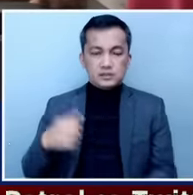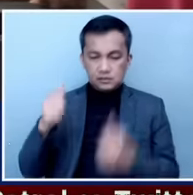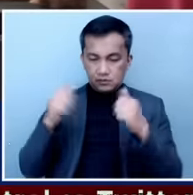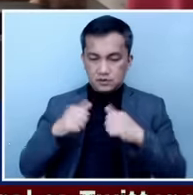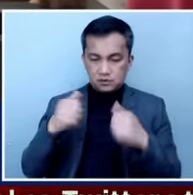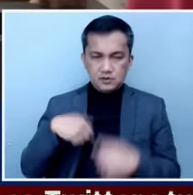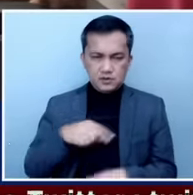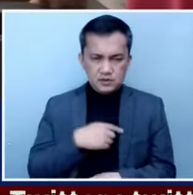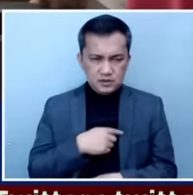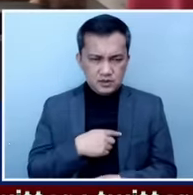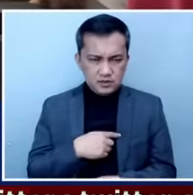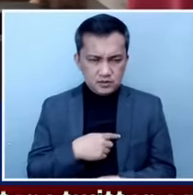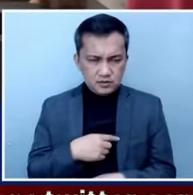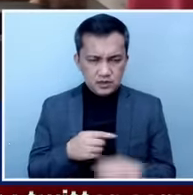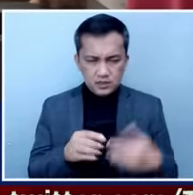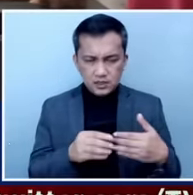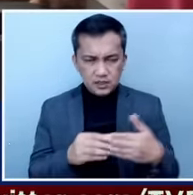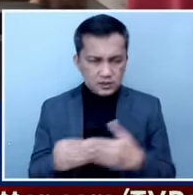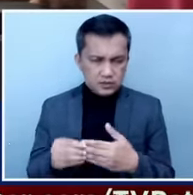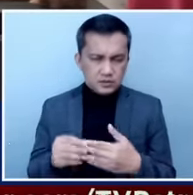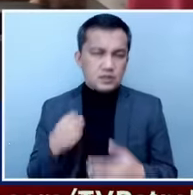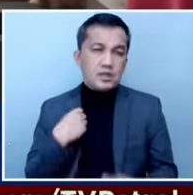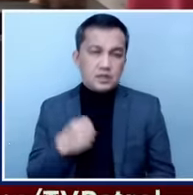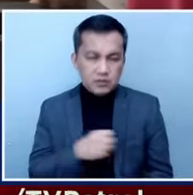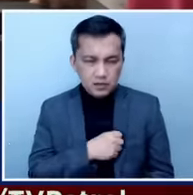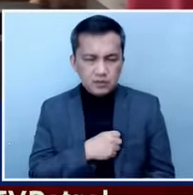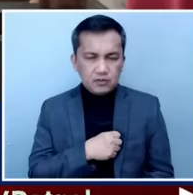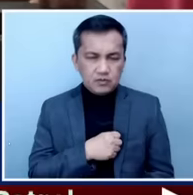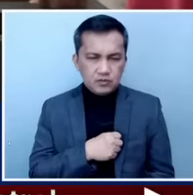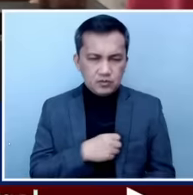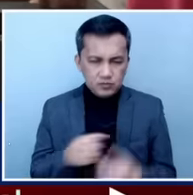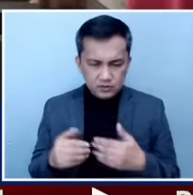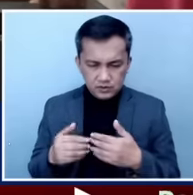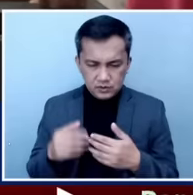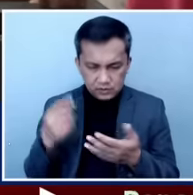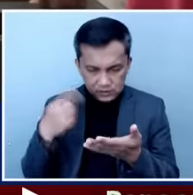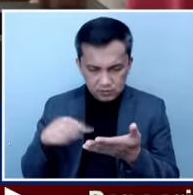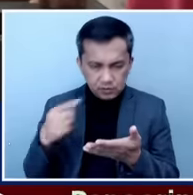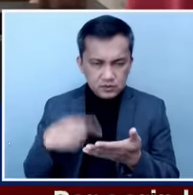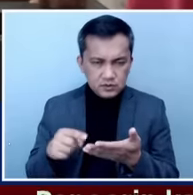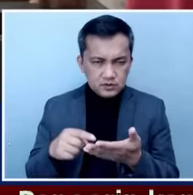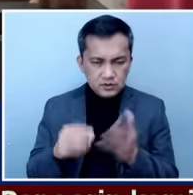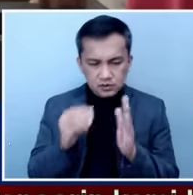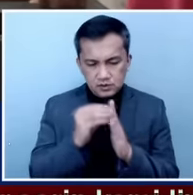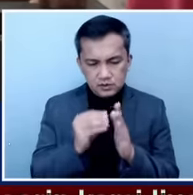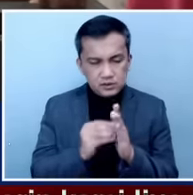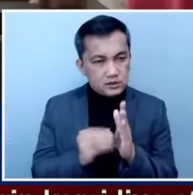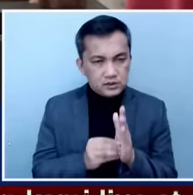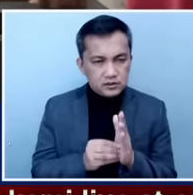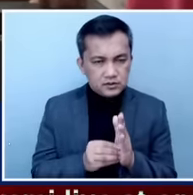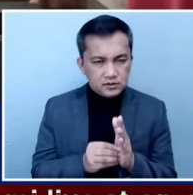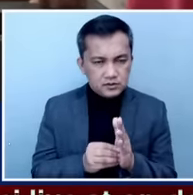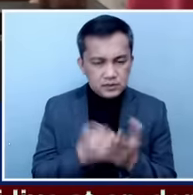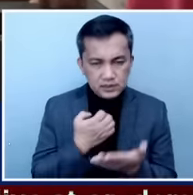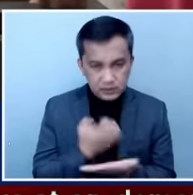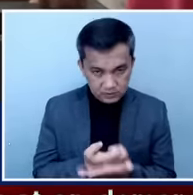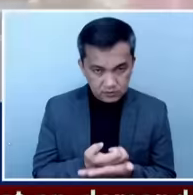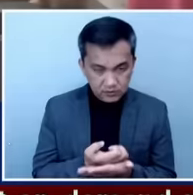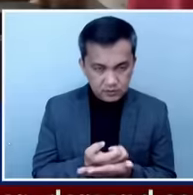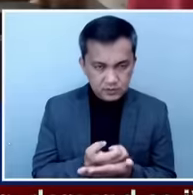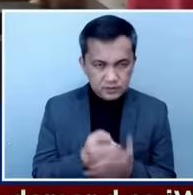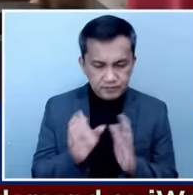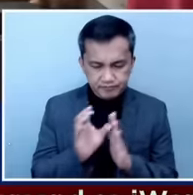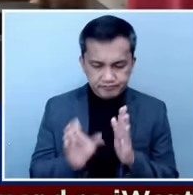na pangunahan na lamang ng Senado ang pagsusuri ng mga provision pang ekonomiya ng